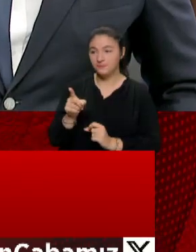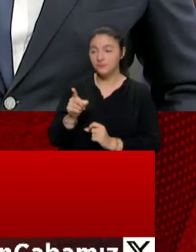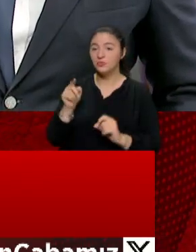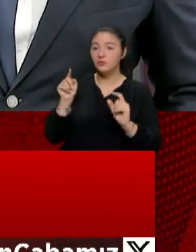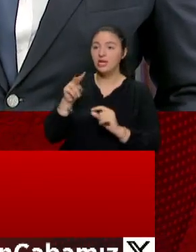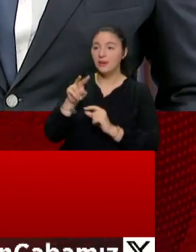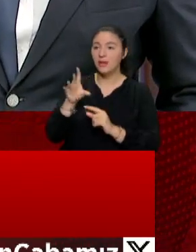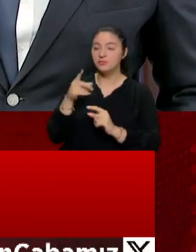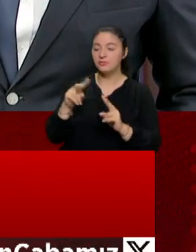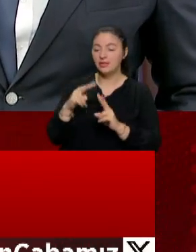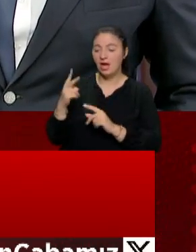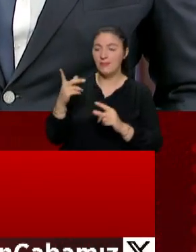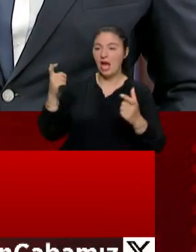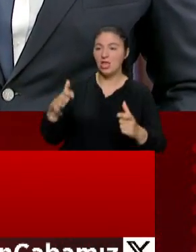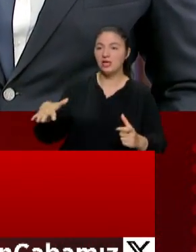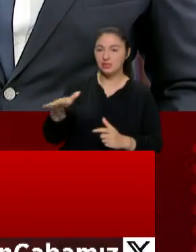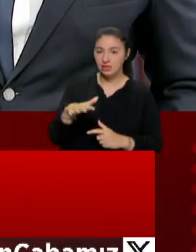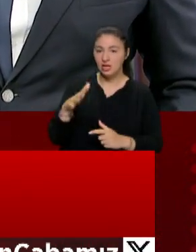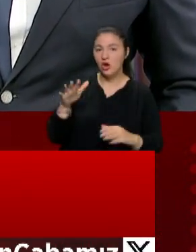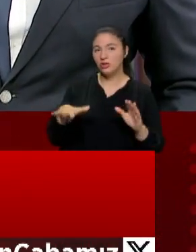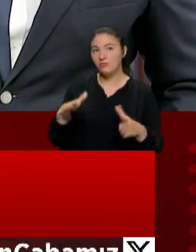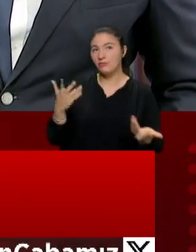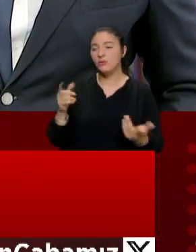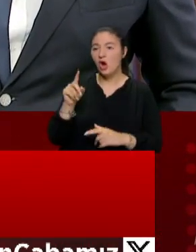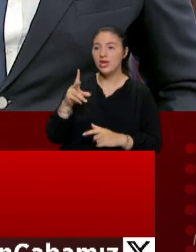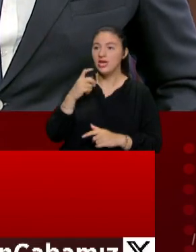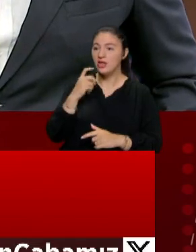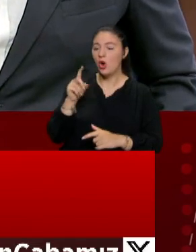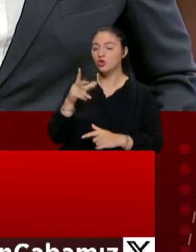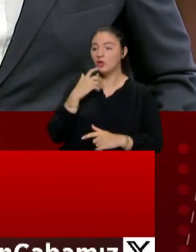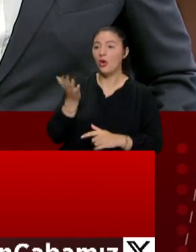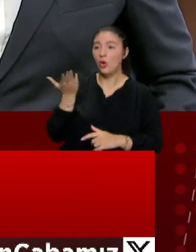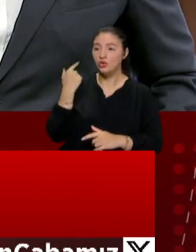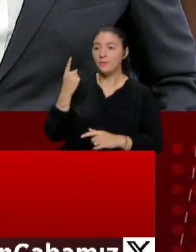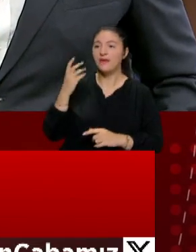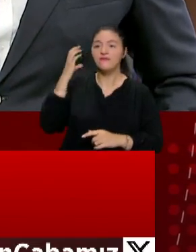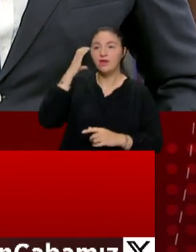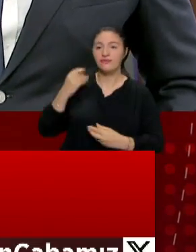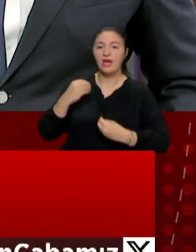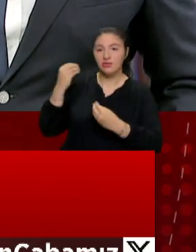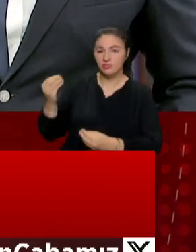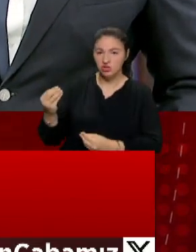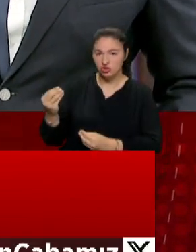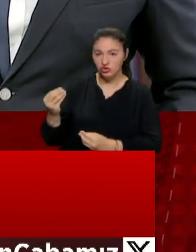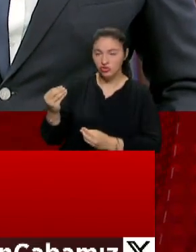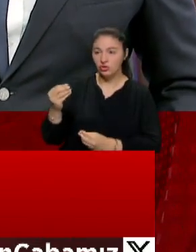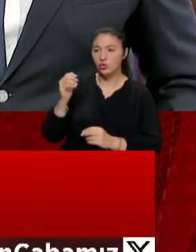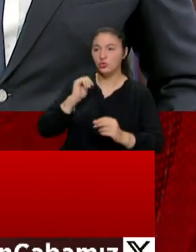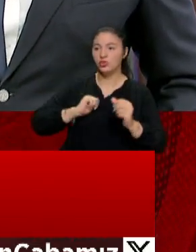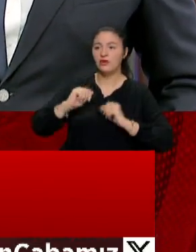Burası 25.000 metrekare bir arazi yaklaşık 12 yıl 13 yıl önce bir vakfa tahsis edilmiş